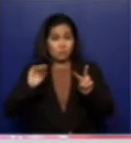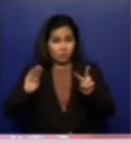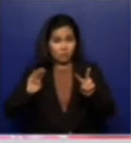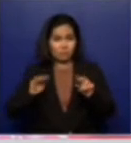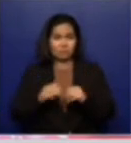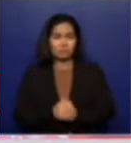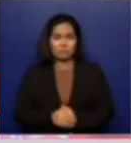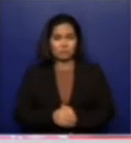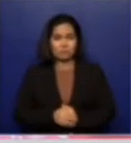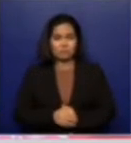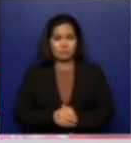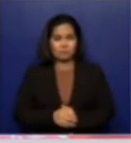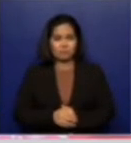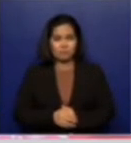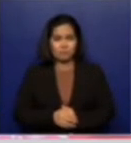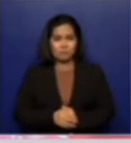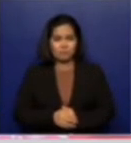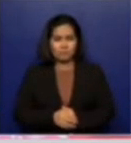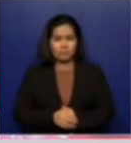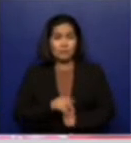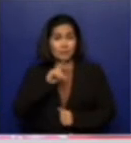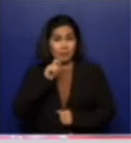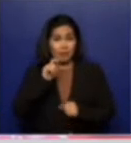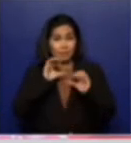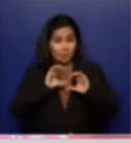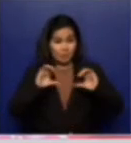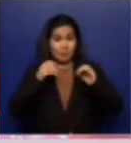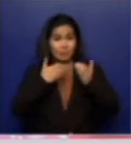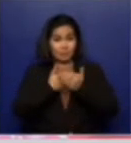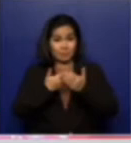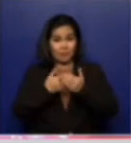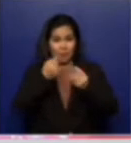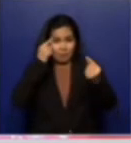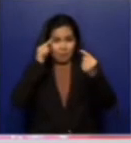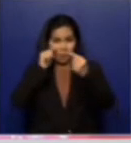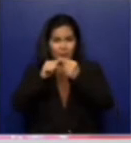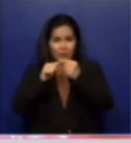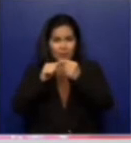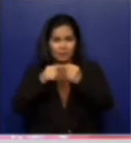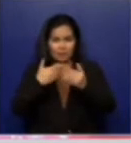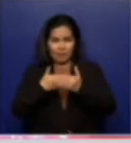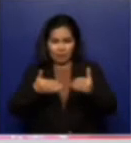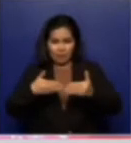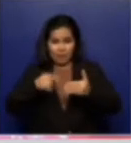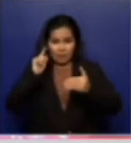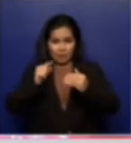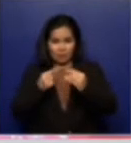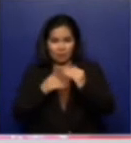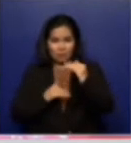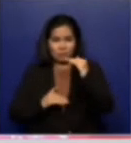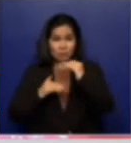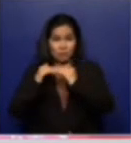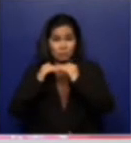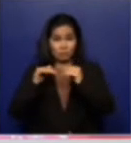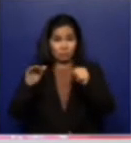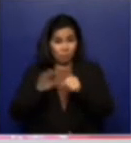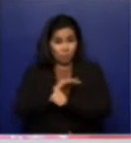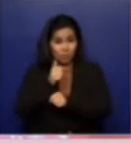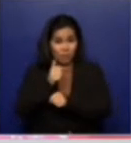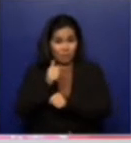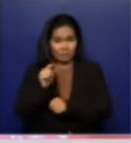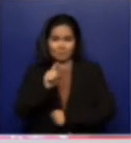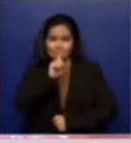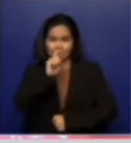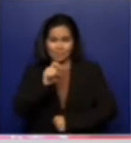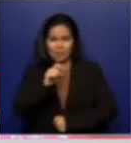ามว่าท่านจะสามารถหารายได้ได้ตามเป้าหมายที่ได้กำหนดไว้หรือไม่นั่นคือสิ่ง